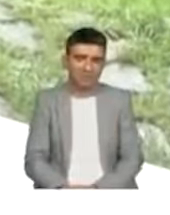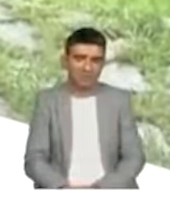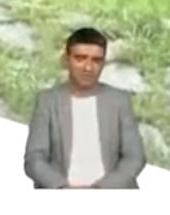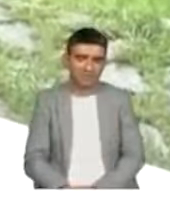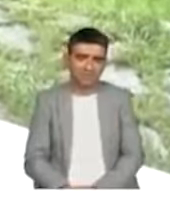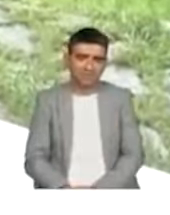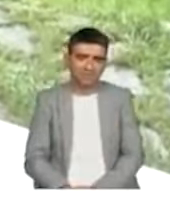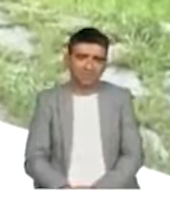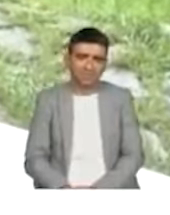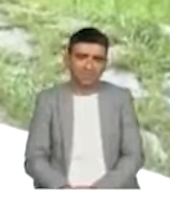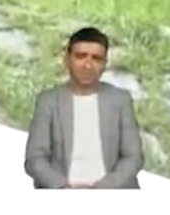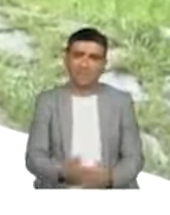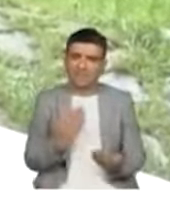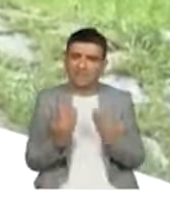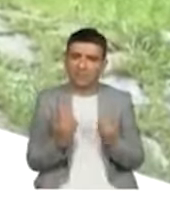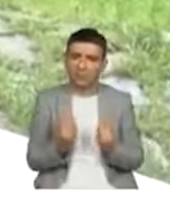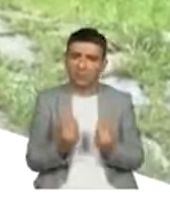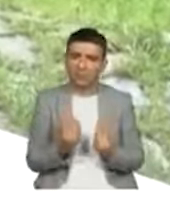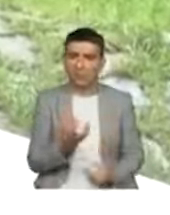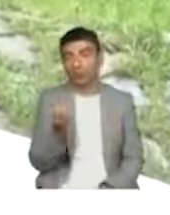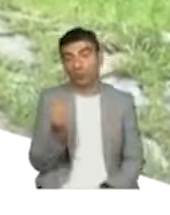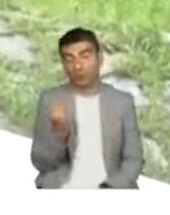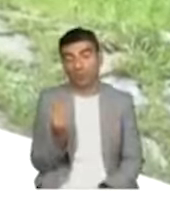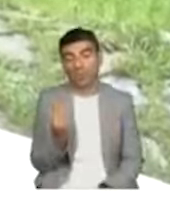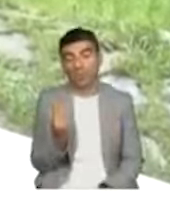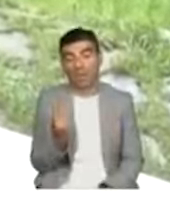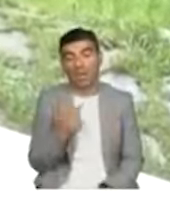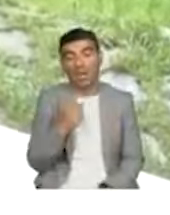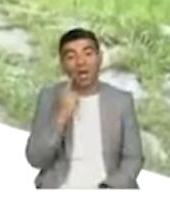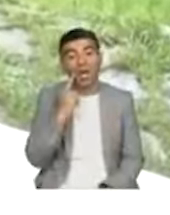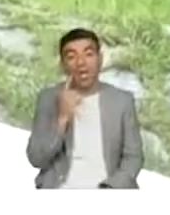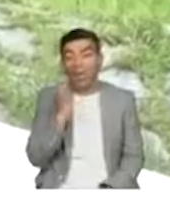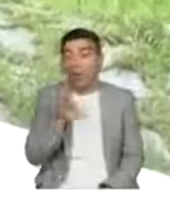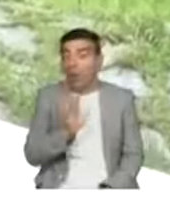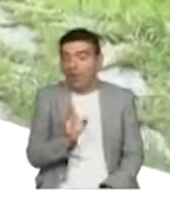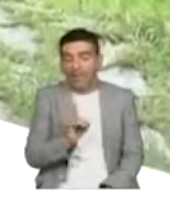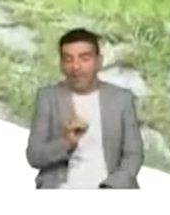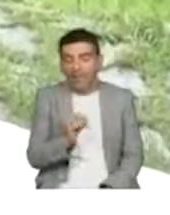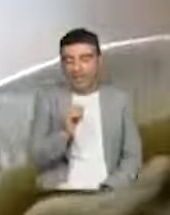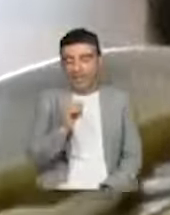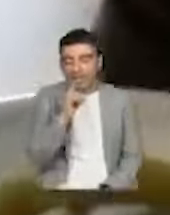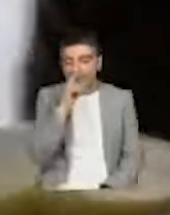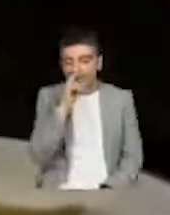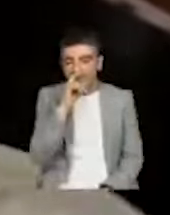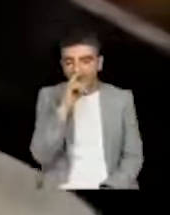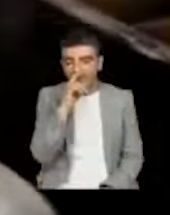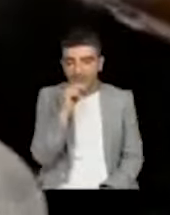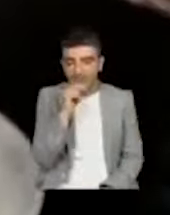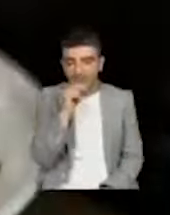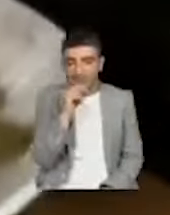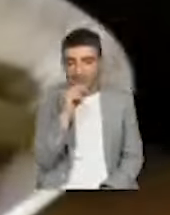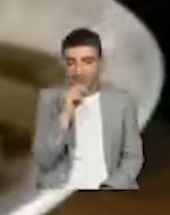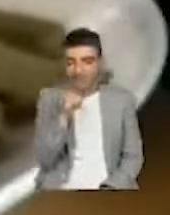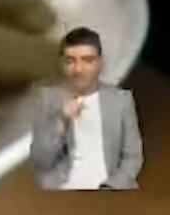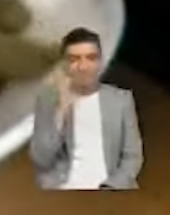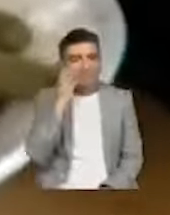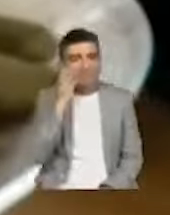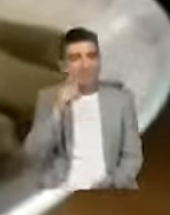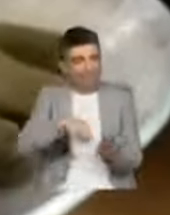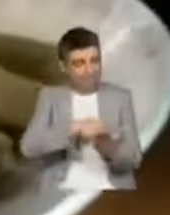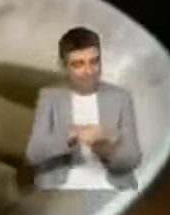Evet. Nasıl oldu? Çok güzel. Şekeri de fazla değil. Evet, bir de